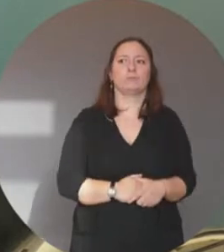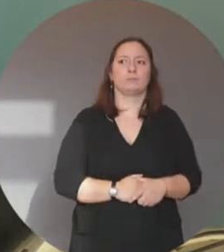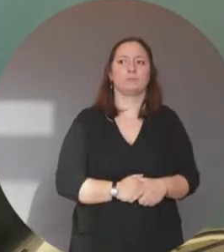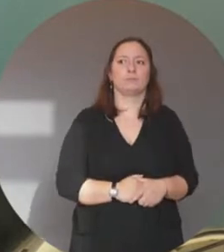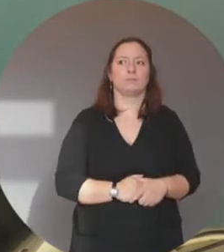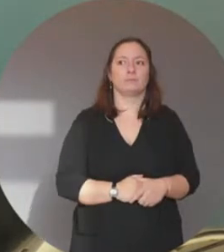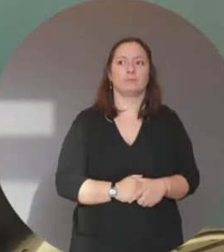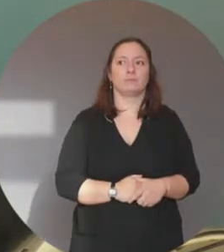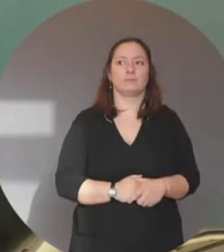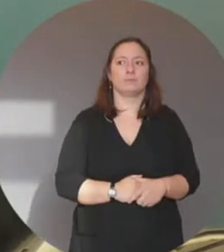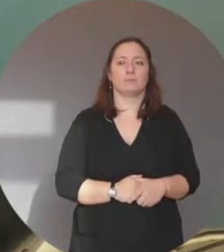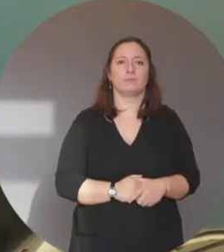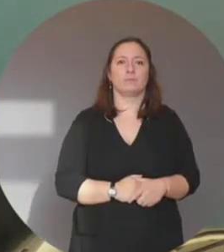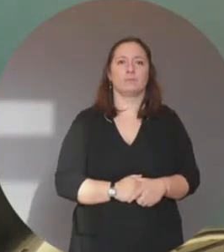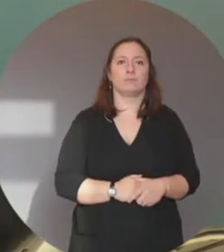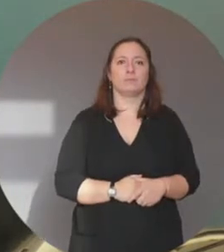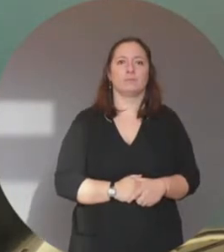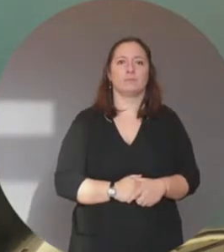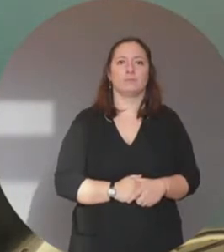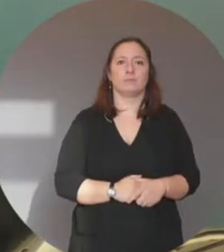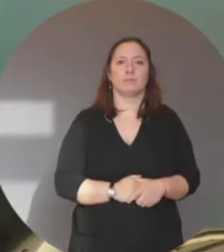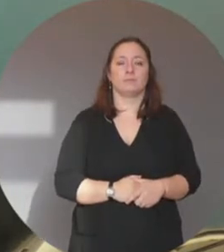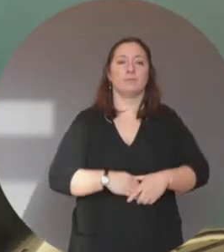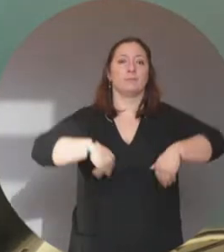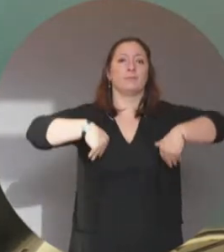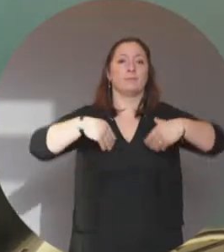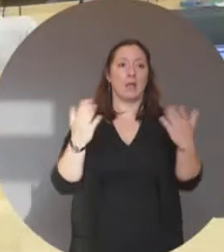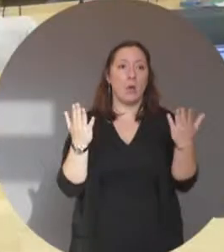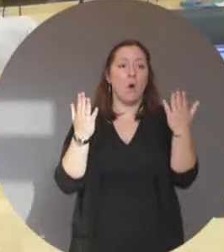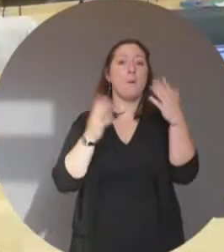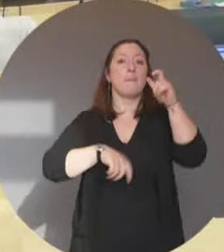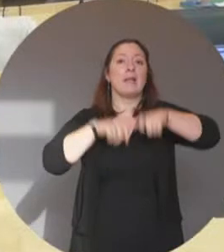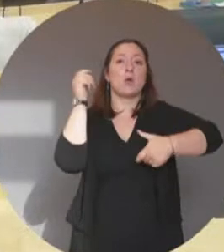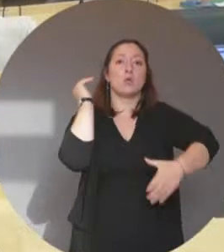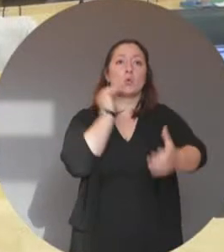alors y a-t-il sur cet amendement des oppositions